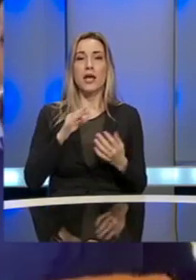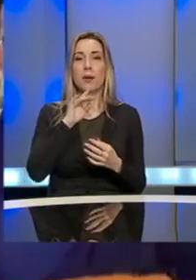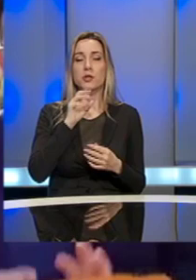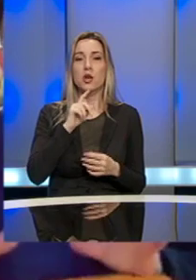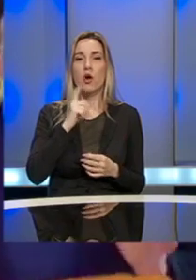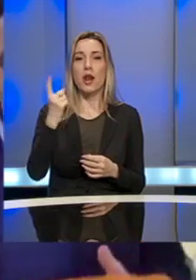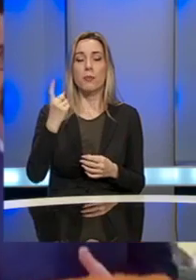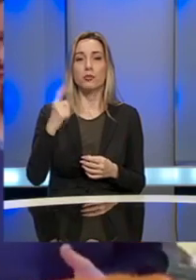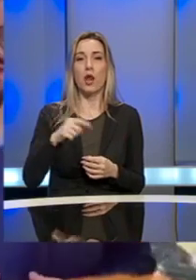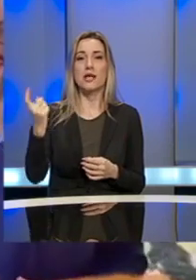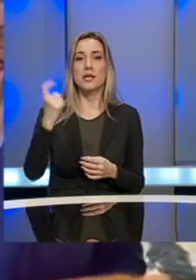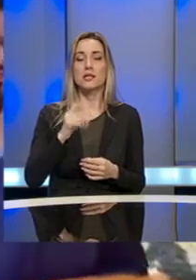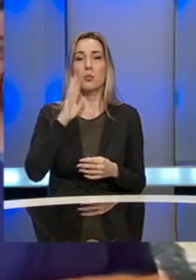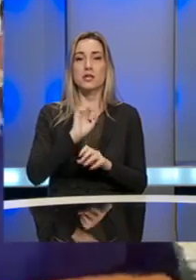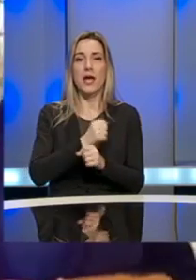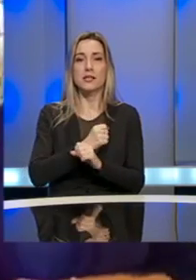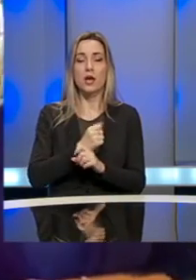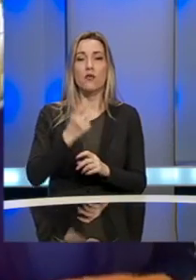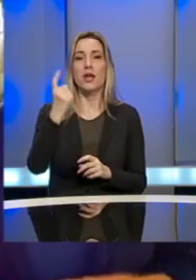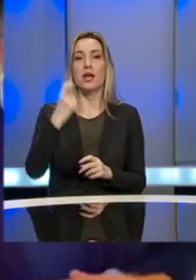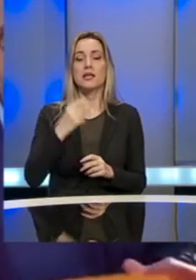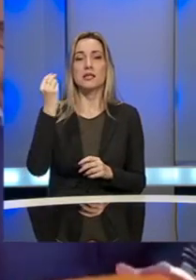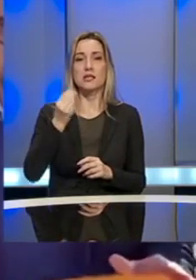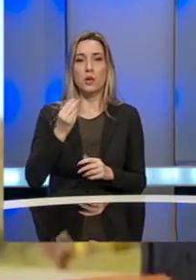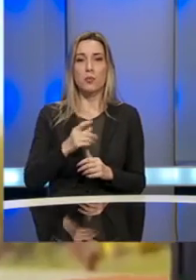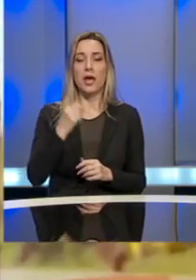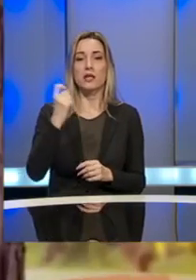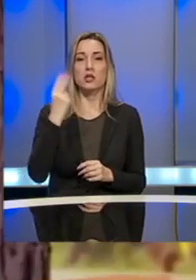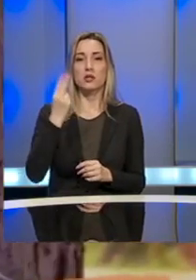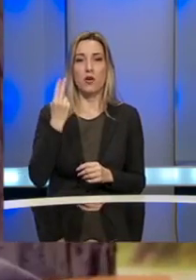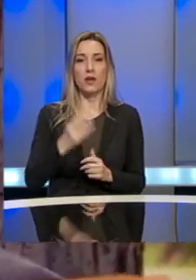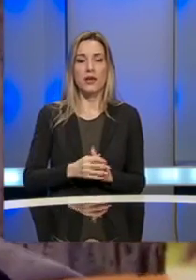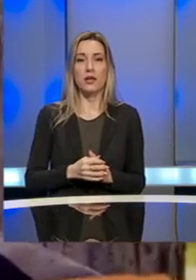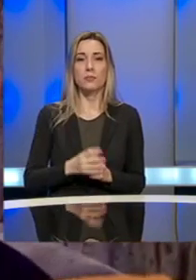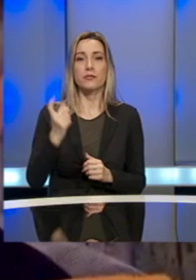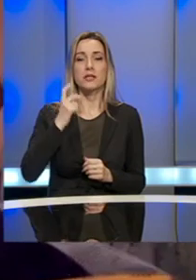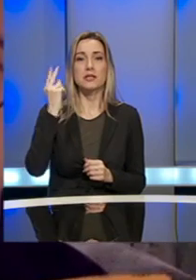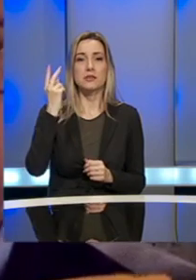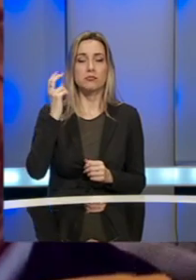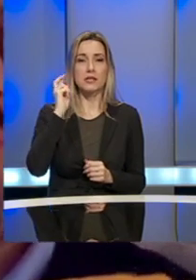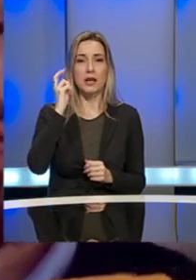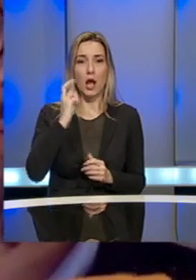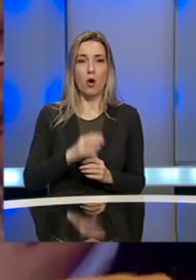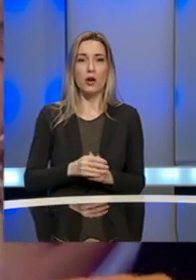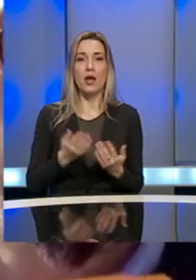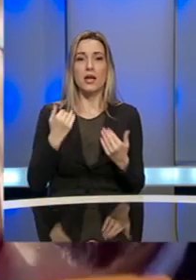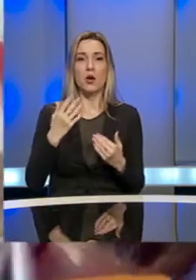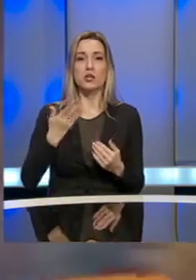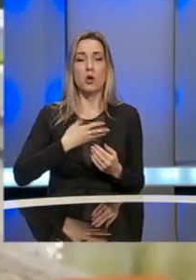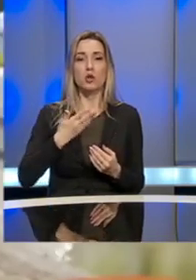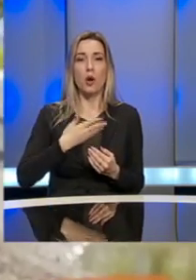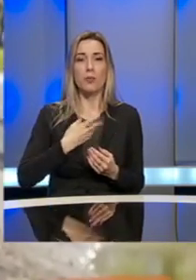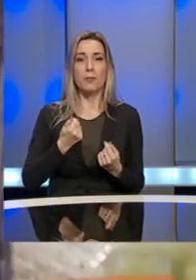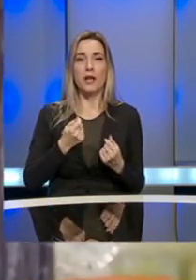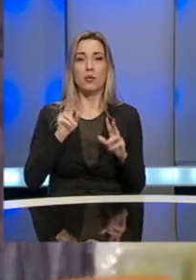dolaze iz BiH, priče koje nam dolaze iz Srbije, iz Slovenije, iz Crne Gore. Iako smo dobili sada